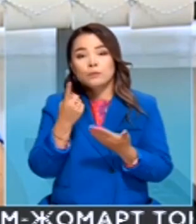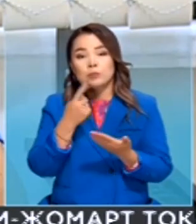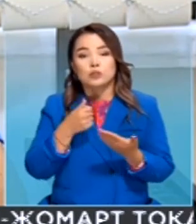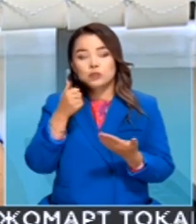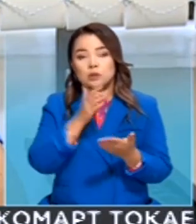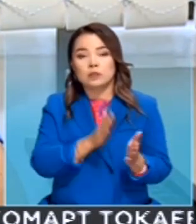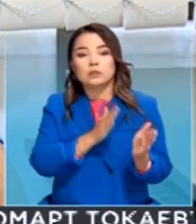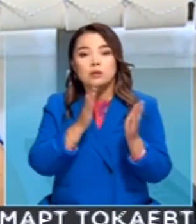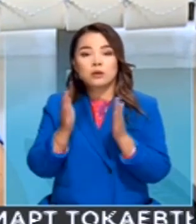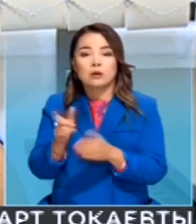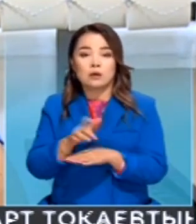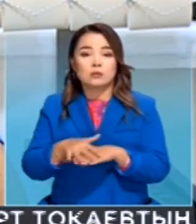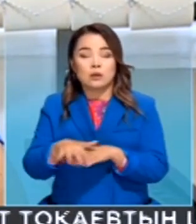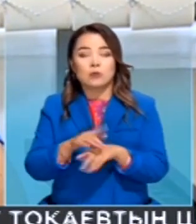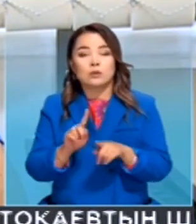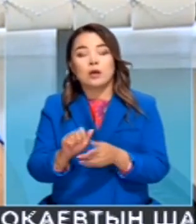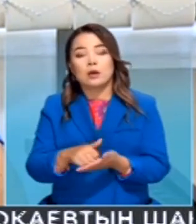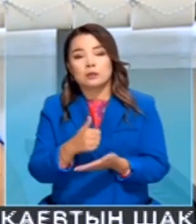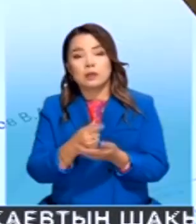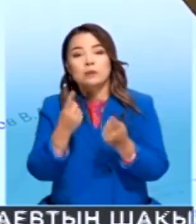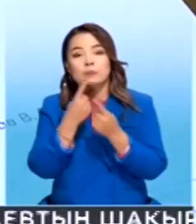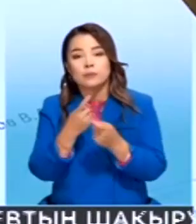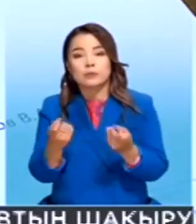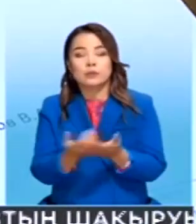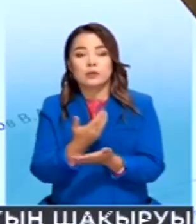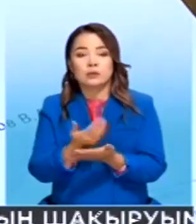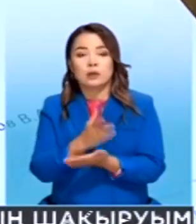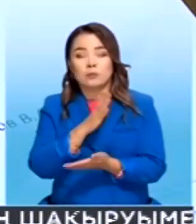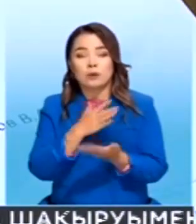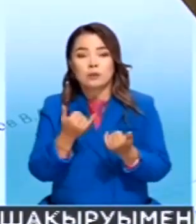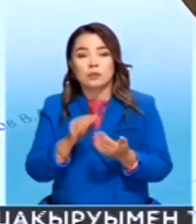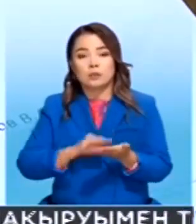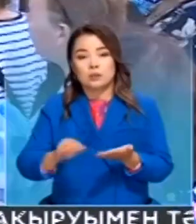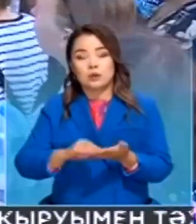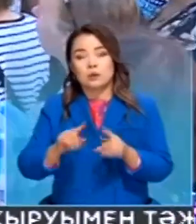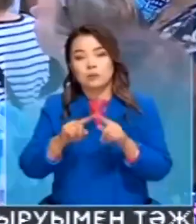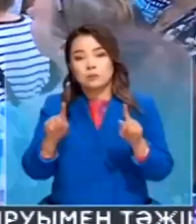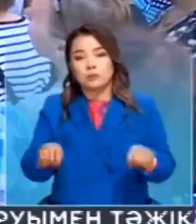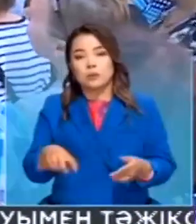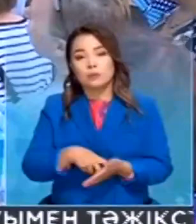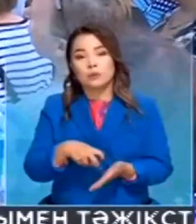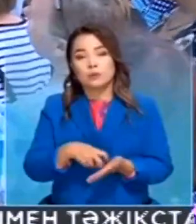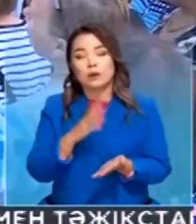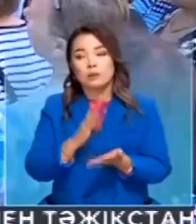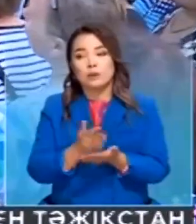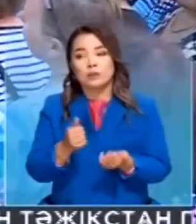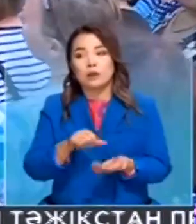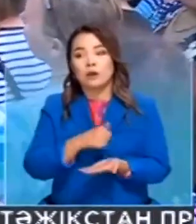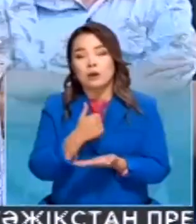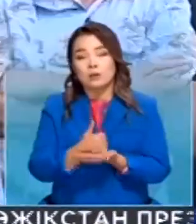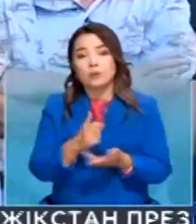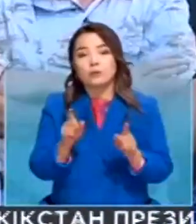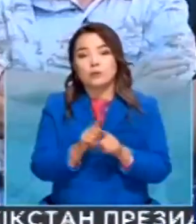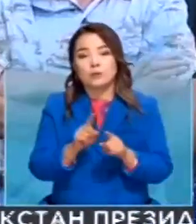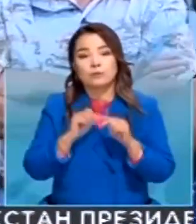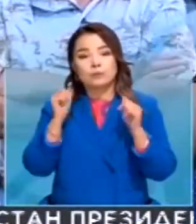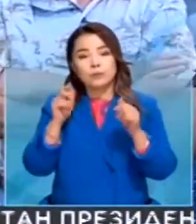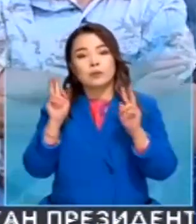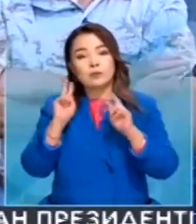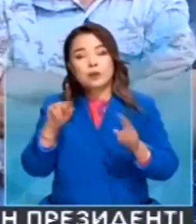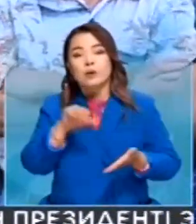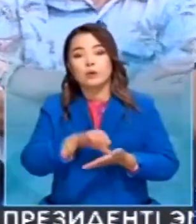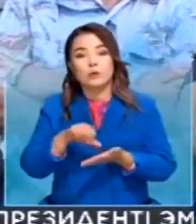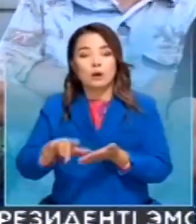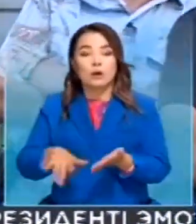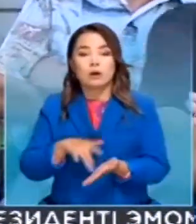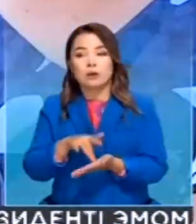жылға шегердік. Сол кезде халыққа да әкімдікке де ескертіп айтқан болатынбыз. Міне, жазған хатымыз да бар. Бірақ әкімдік өкілдері бұл мәселеден бейхабар болып шықты.